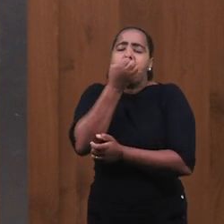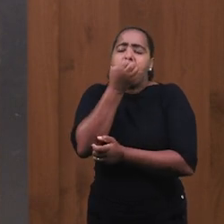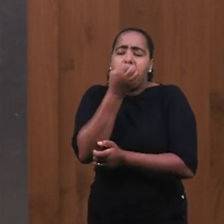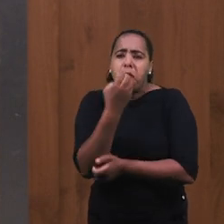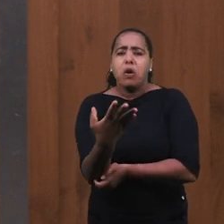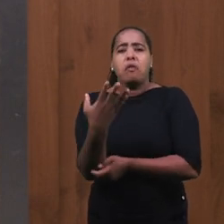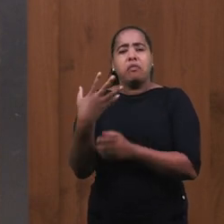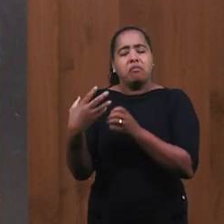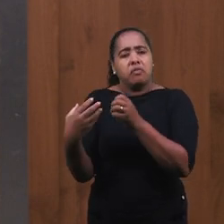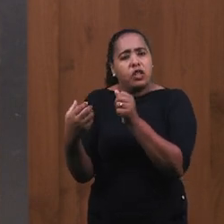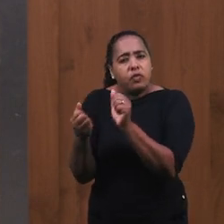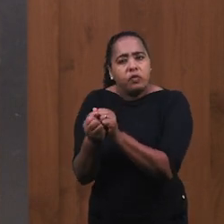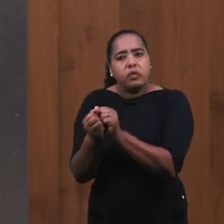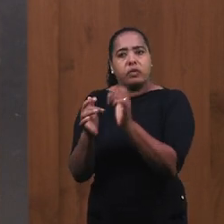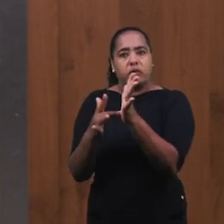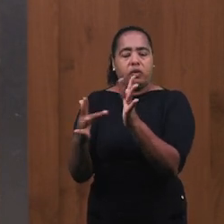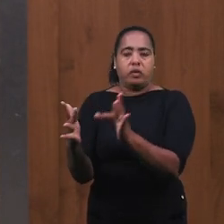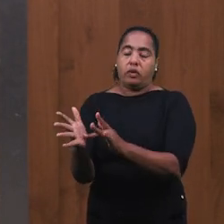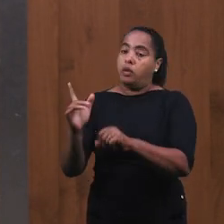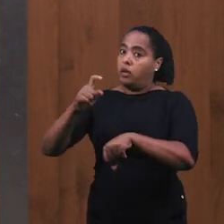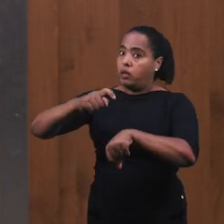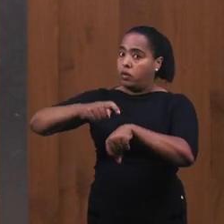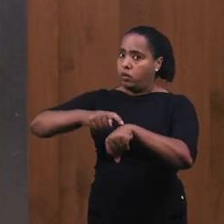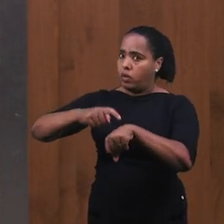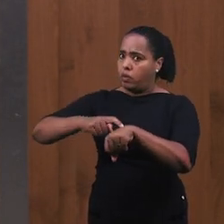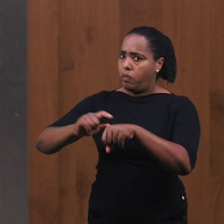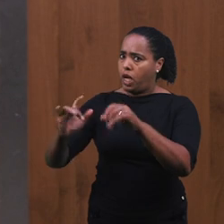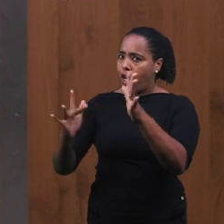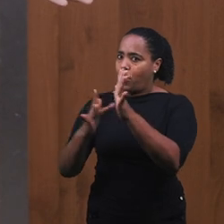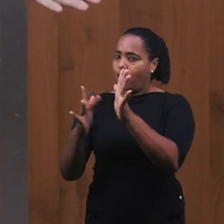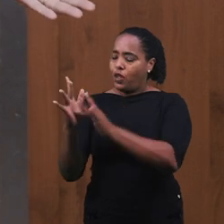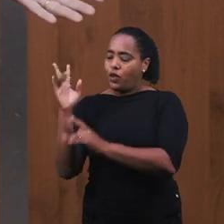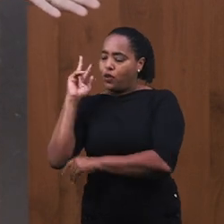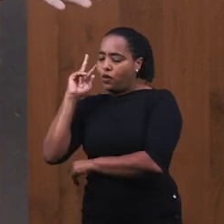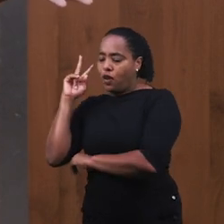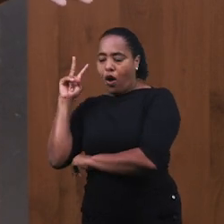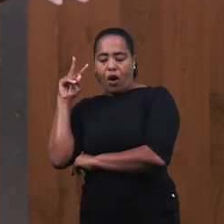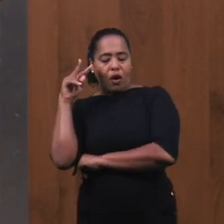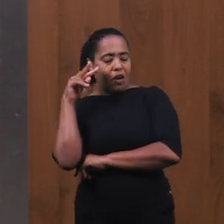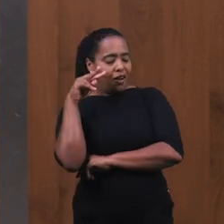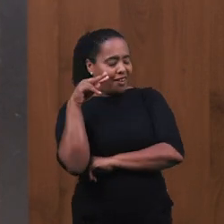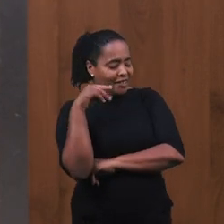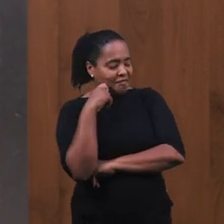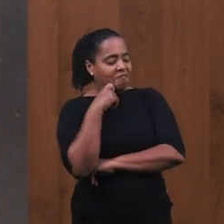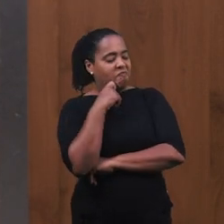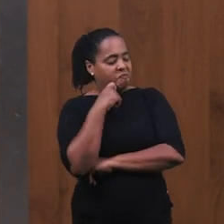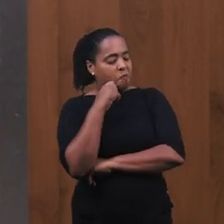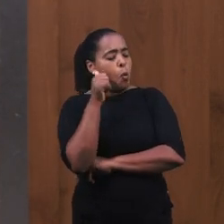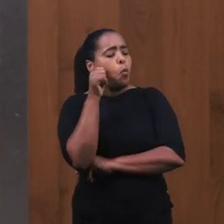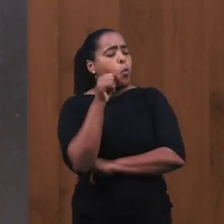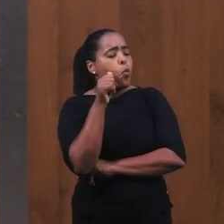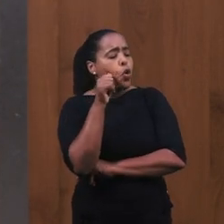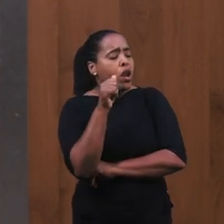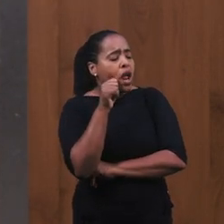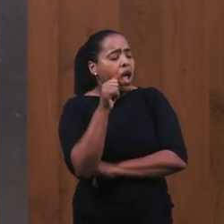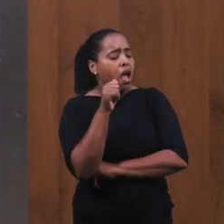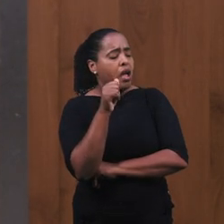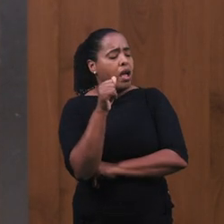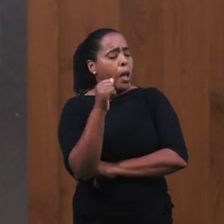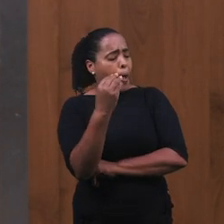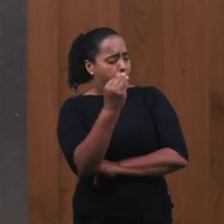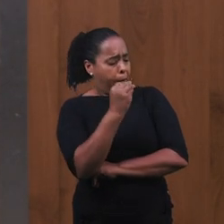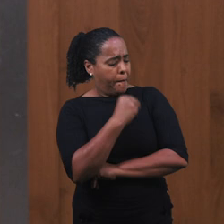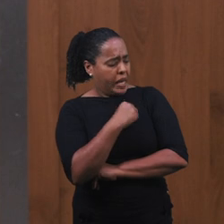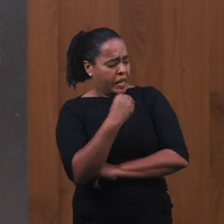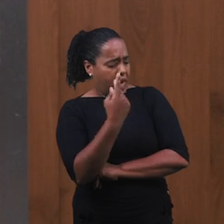ce moment, Jésus, il se tourne vers cette femme et lui dit, Femme, tes péchés sont